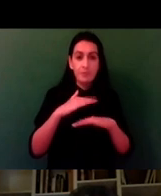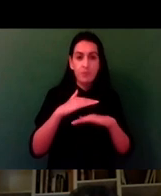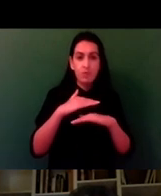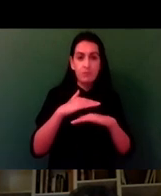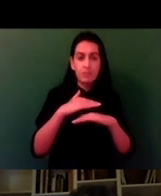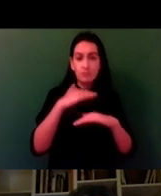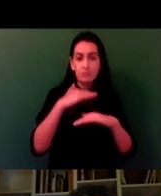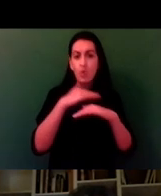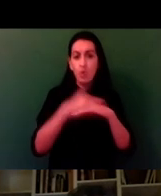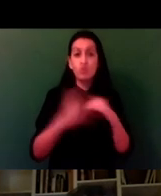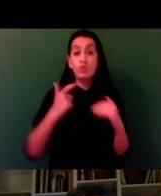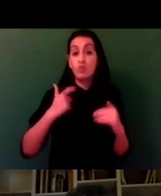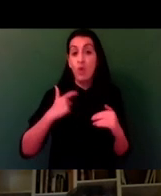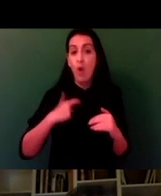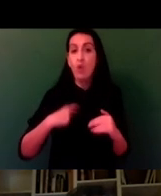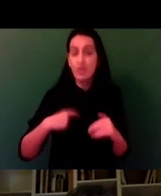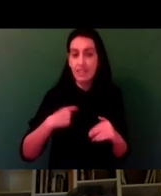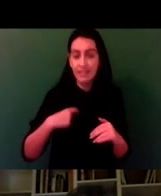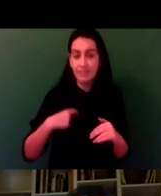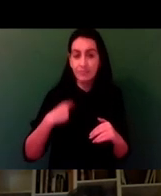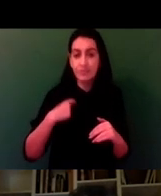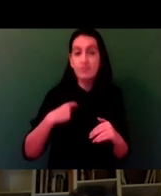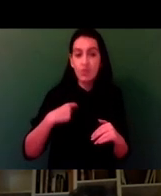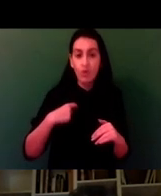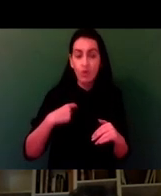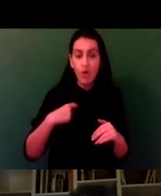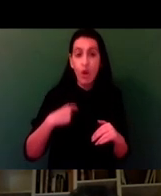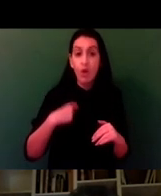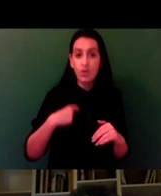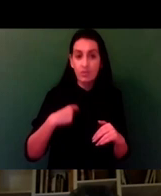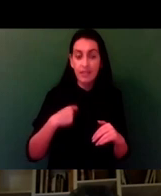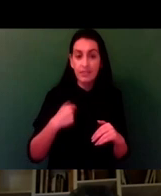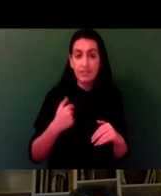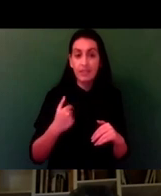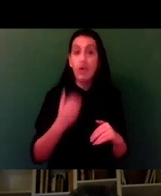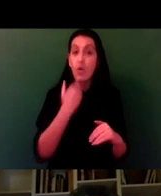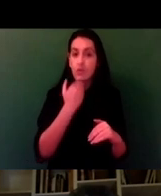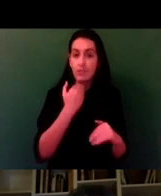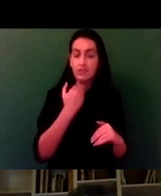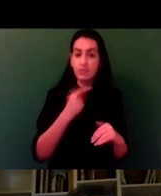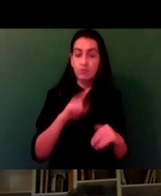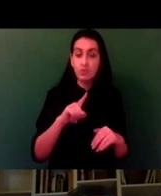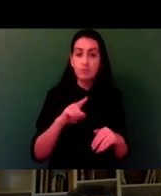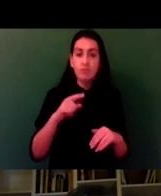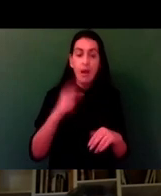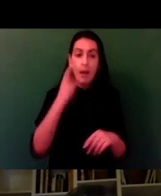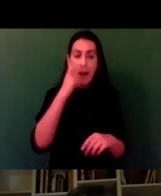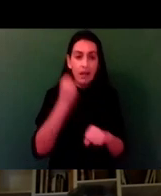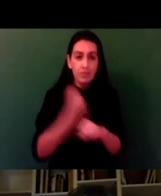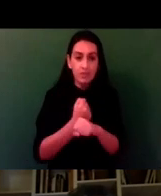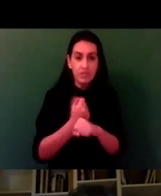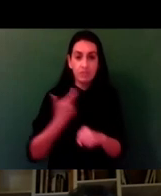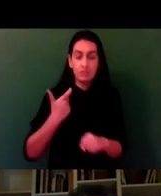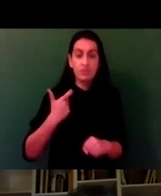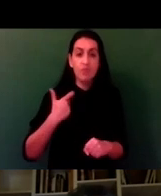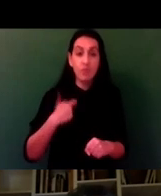olmaz. Kabataş için söyleyeceğim şey bu. Çok net. Yani yanında koskoca üniversite var. Beyoğlu'nda güzel Beyoğlu projesini yaptılar.